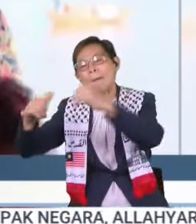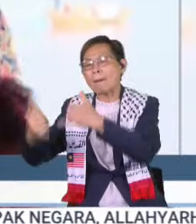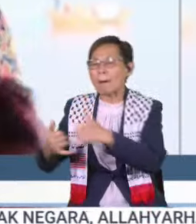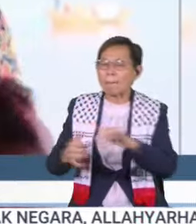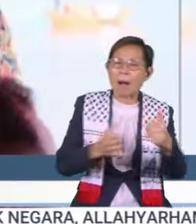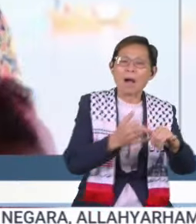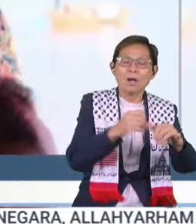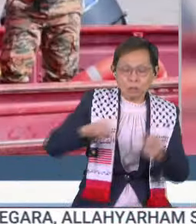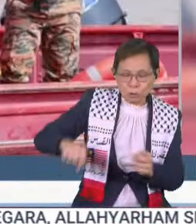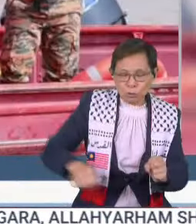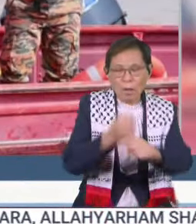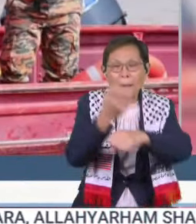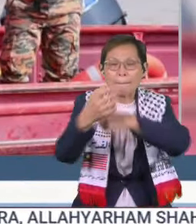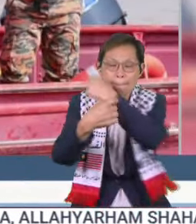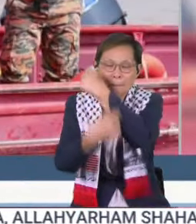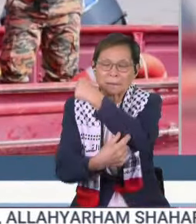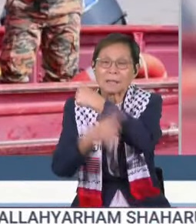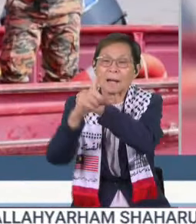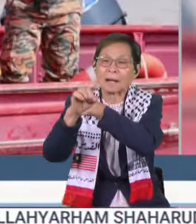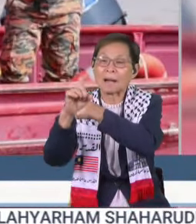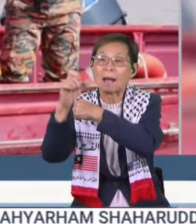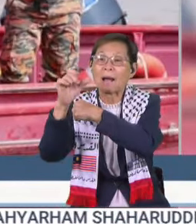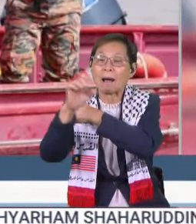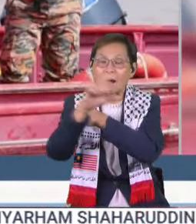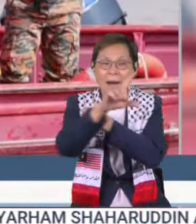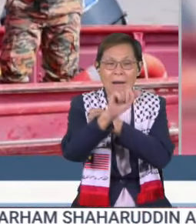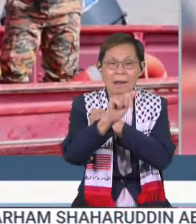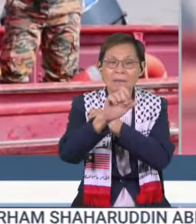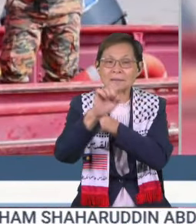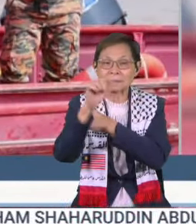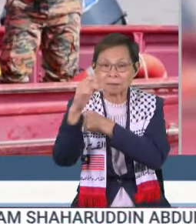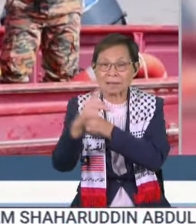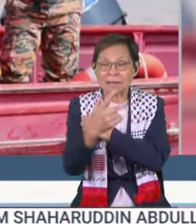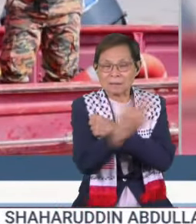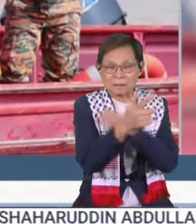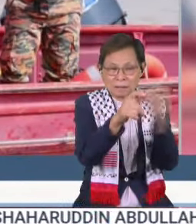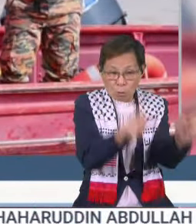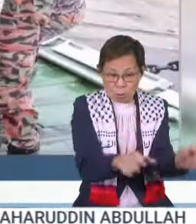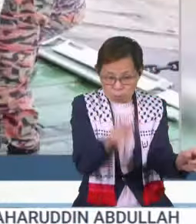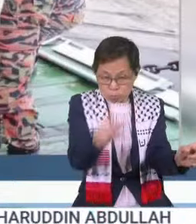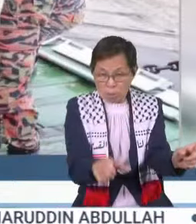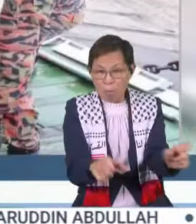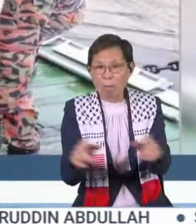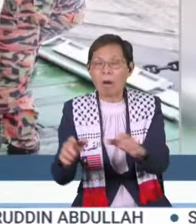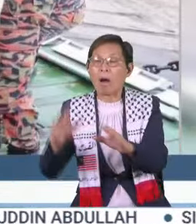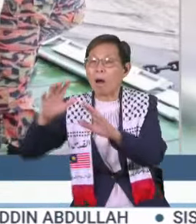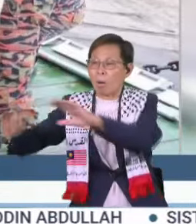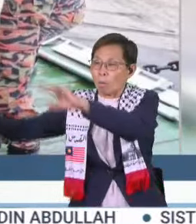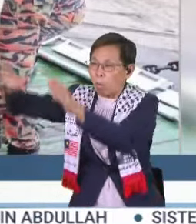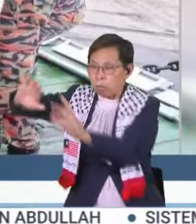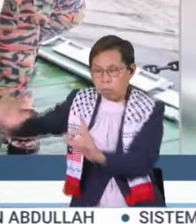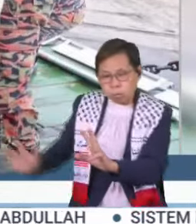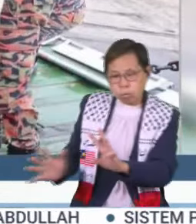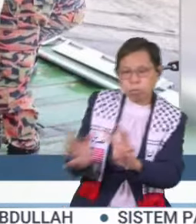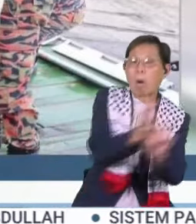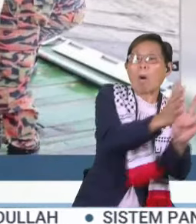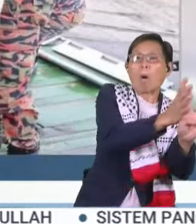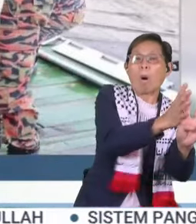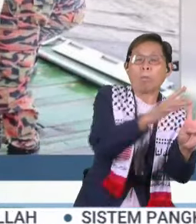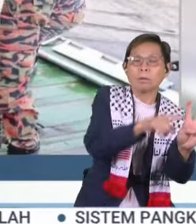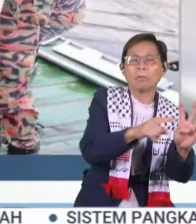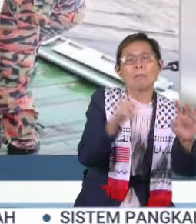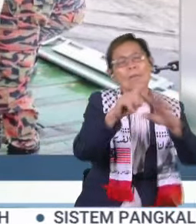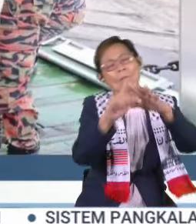Sungai Batang Lasa di Daro. Ketiga-tiga mangsa semasa kejadian telah dihanyutkan arus sehingga menyebabkan